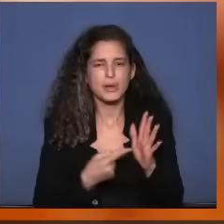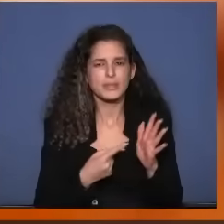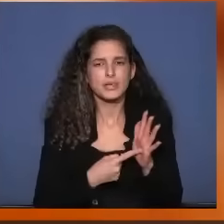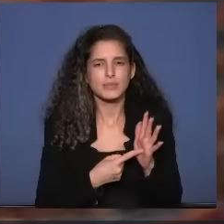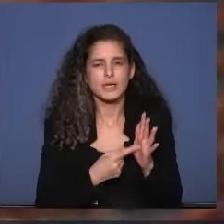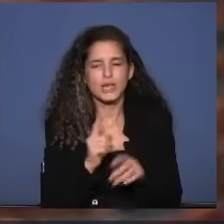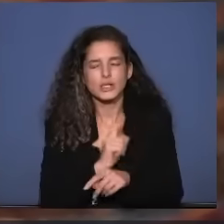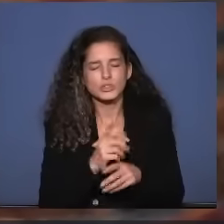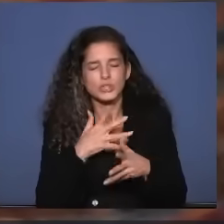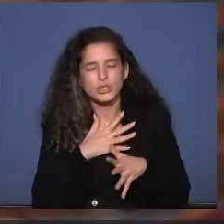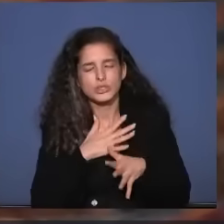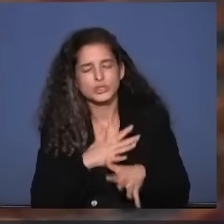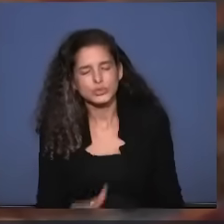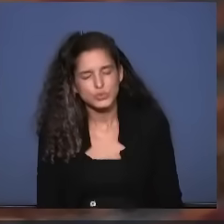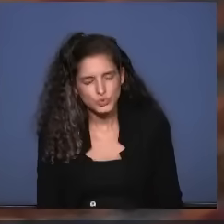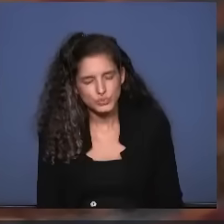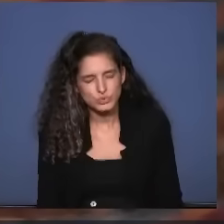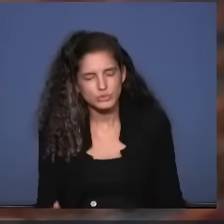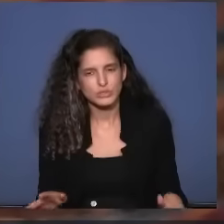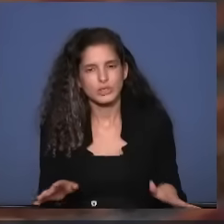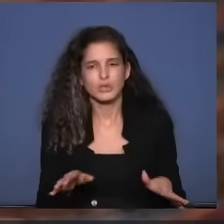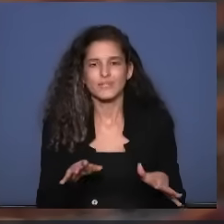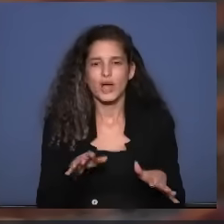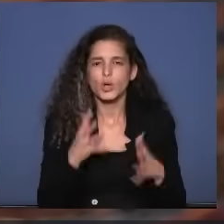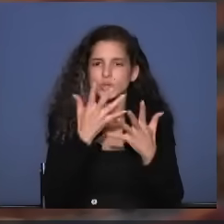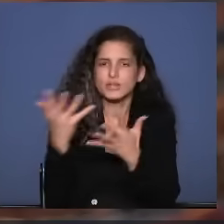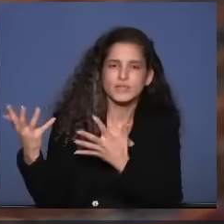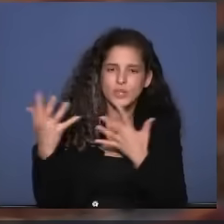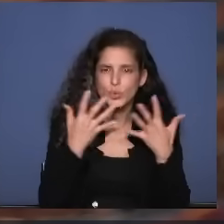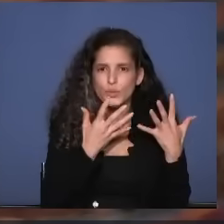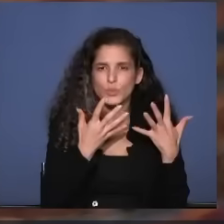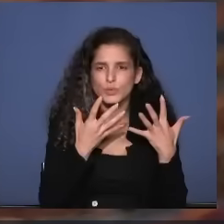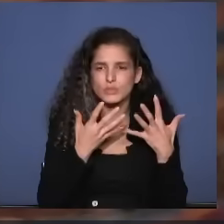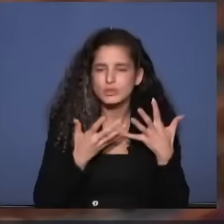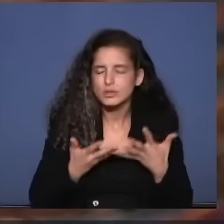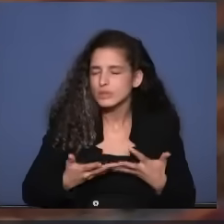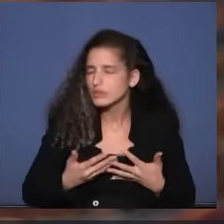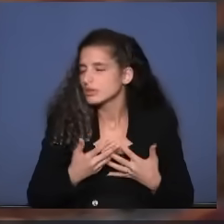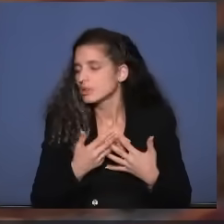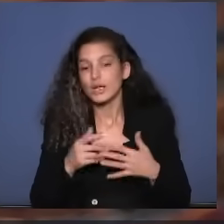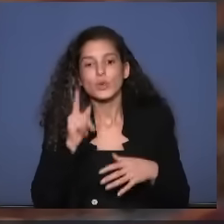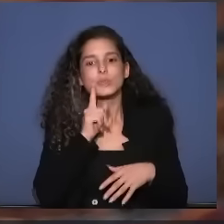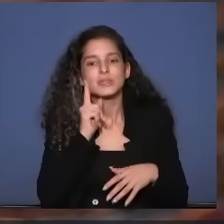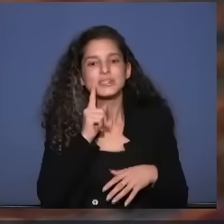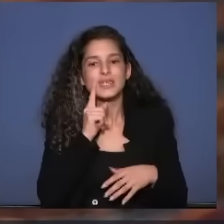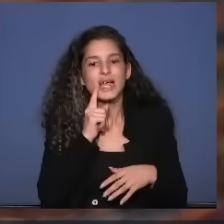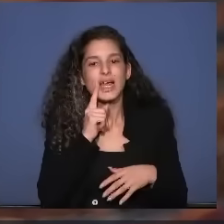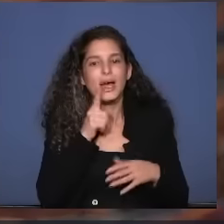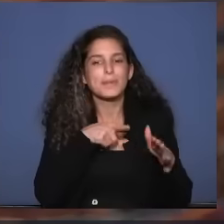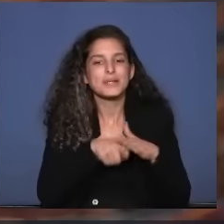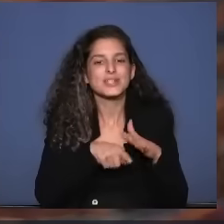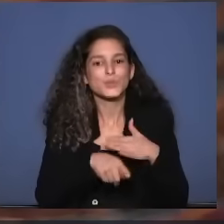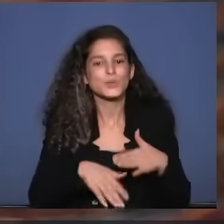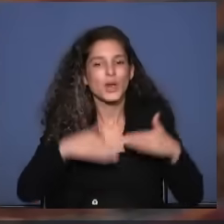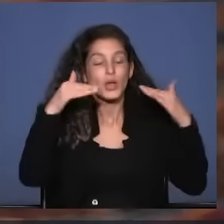הם פתאום רגע הייאוש משתלט והחוסר ודאות עולה. אנחנו קוראים לזה הפליטות עולה. לכל אחד